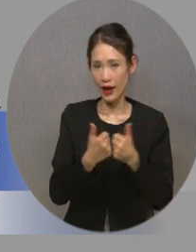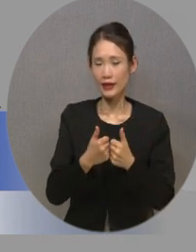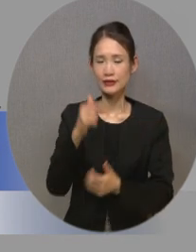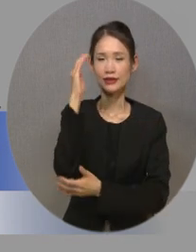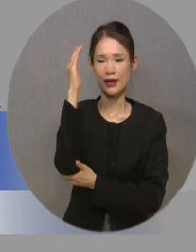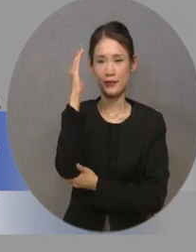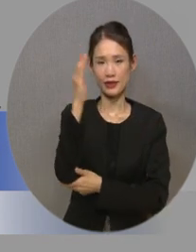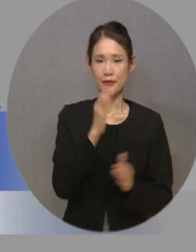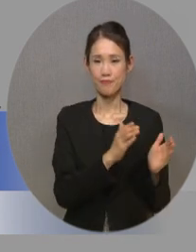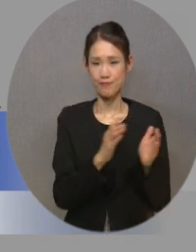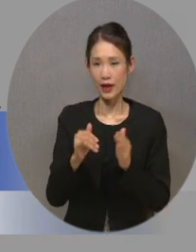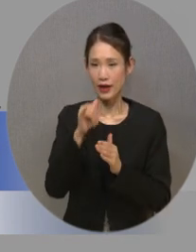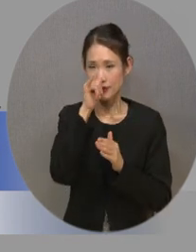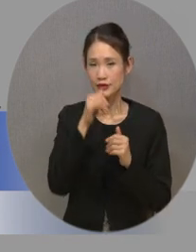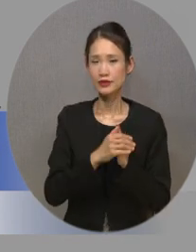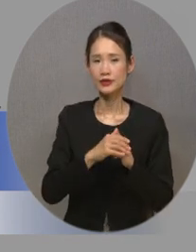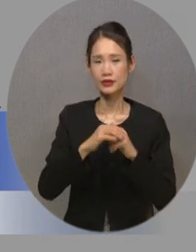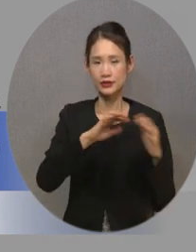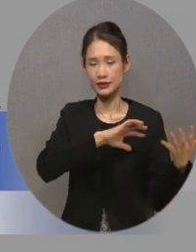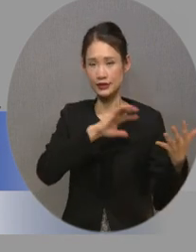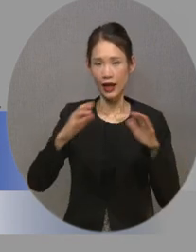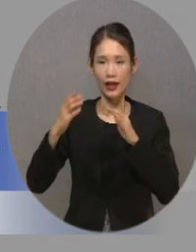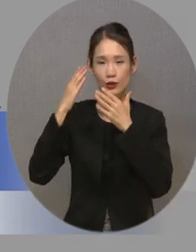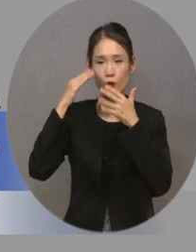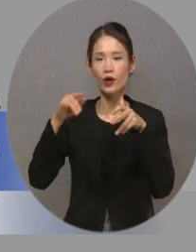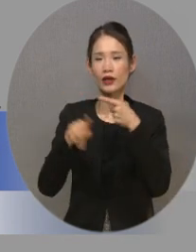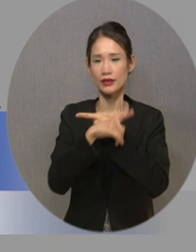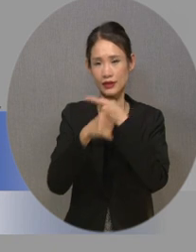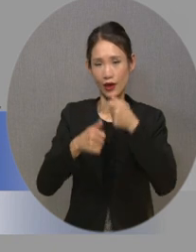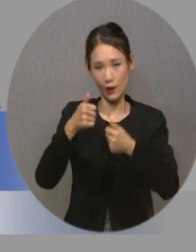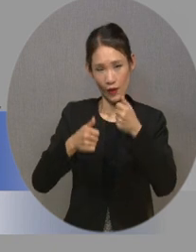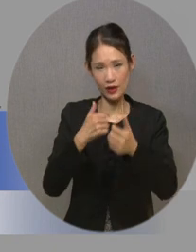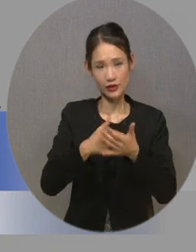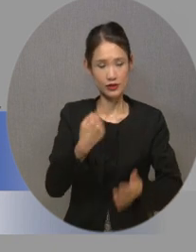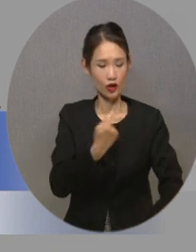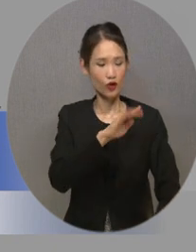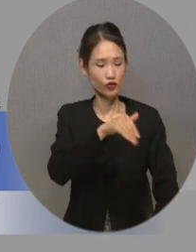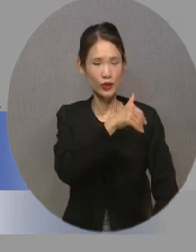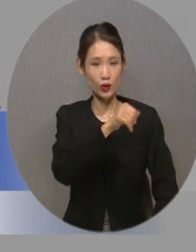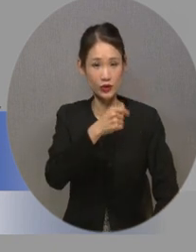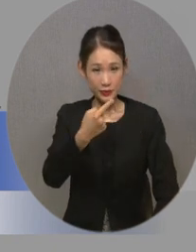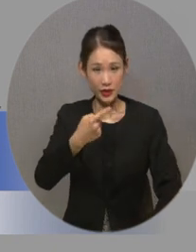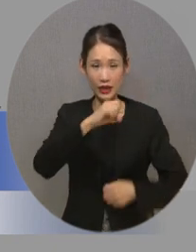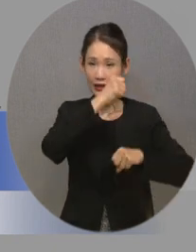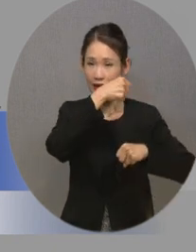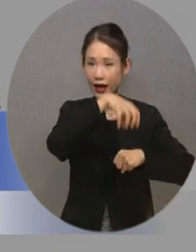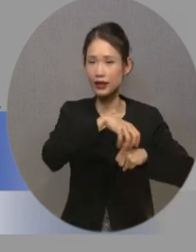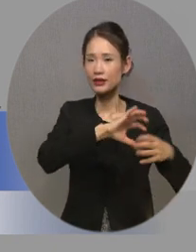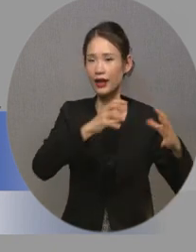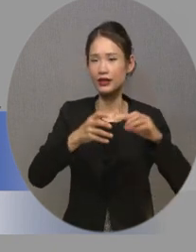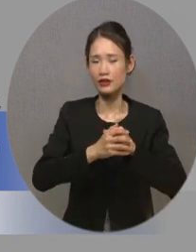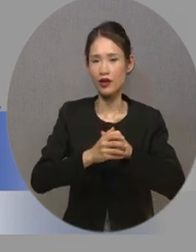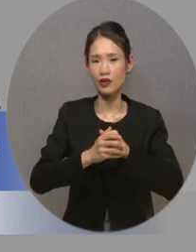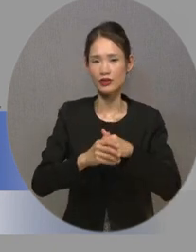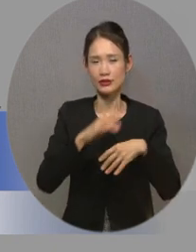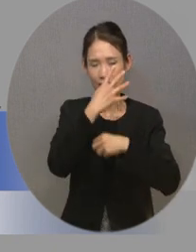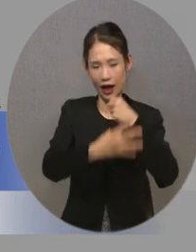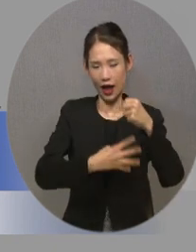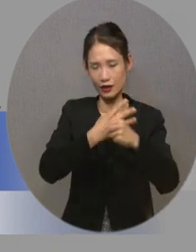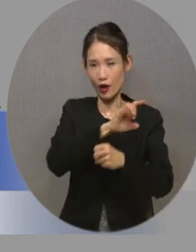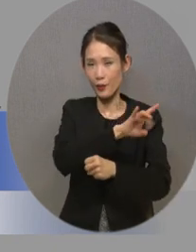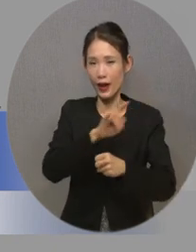한편 세계 농아인 대회는 지난 1951년 이탈리아에서 시작돼 4년마다 열리는 국제